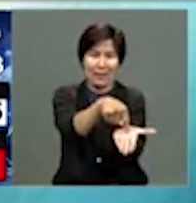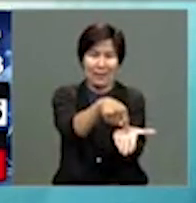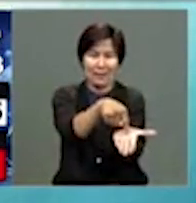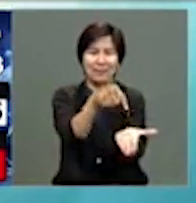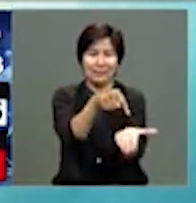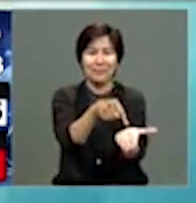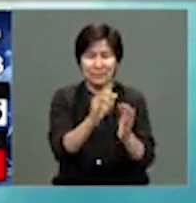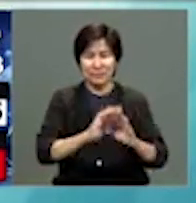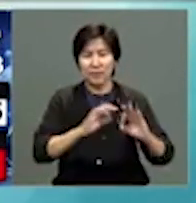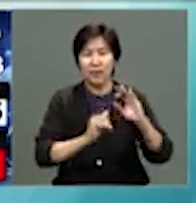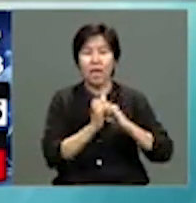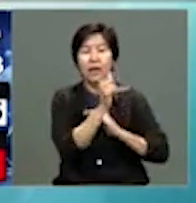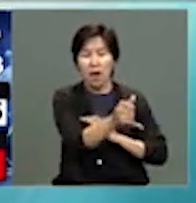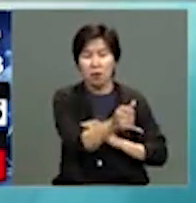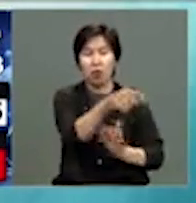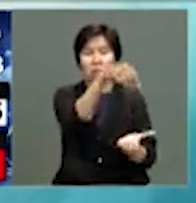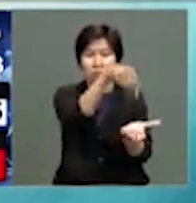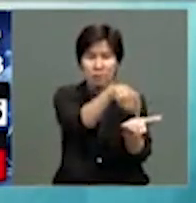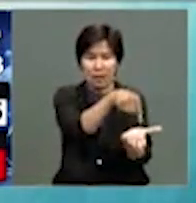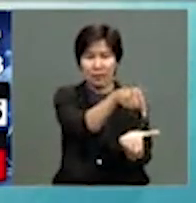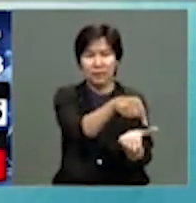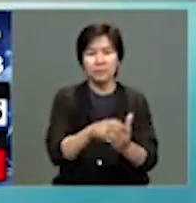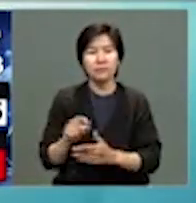คนนะครับและใช้พื้นที่สวนสาธารณะเป็นการพักเบิกเงินผ่อนเงินใจรดกันแพร่เชื้อด้วยนะครับแน่นอนทุกครั้งเกือบทุกอันนี้มีการการลงทะเบียนพันแอปไทยชนะด้วยนะครับเพราะว่าทุกกิจกรรมเหล่านี้ล้วนเป็นความเสี่ยงสูงทั้งสิ้นมาสุดท้ายครับshrink